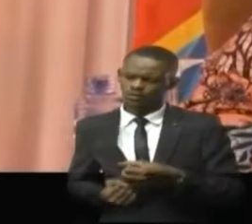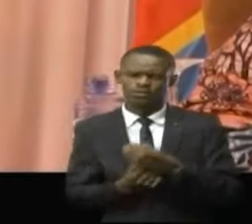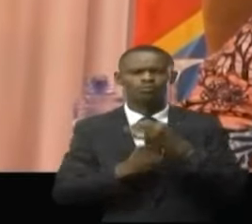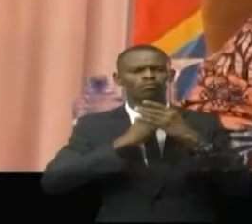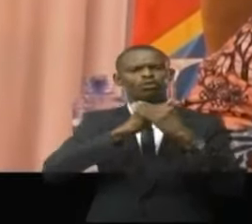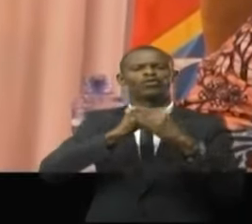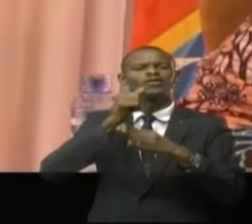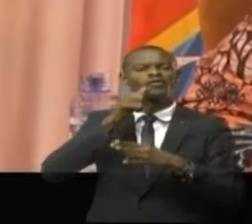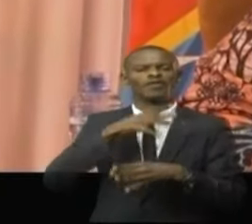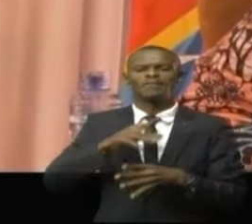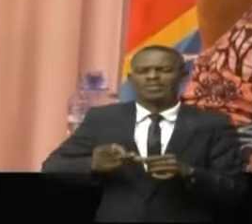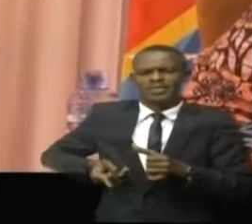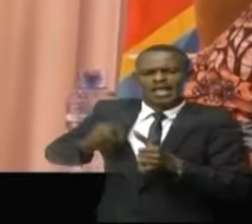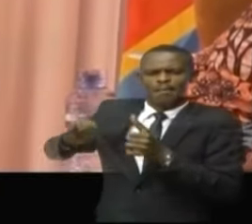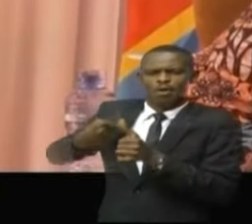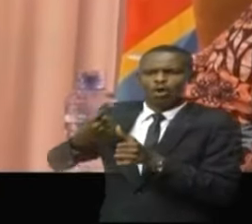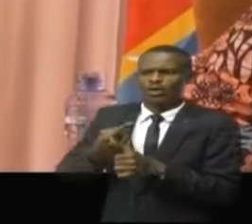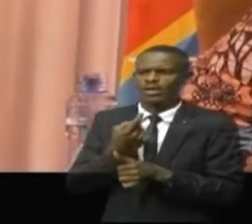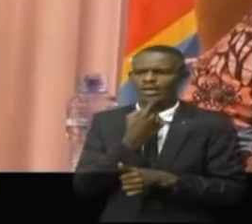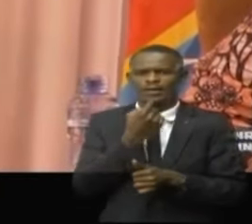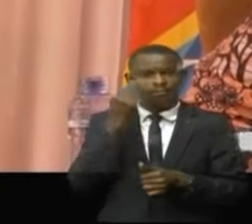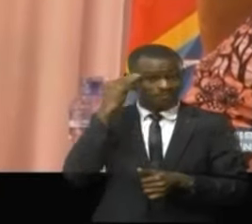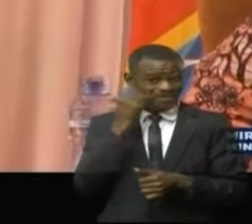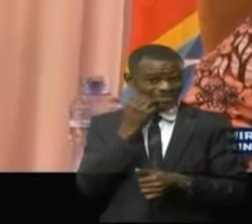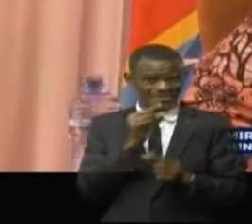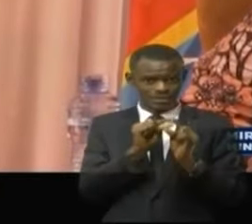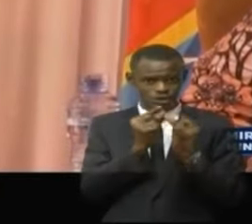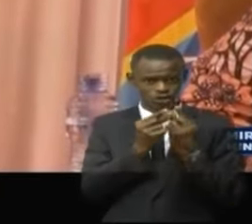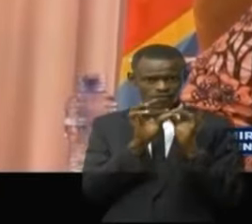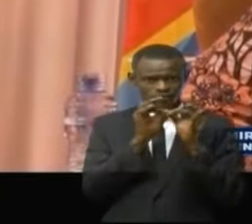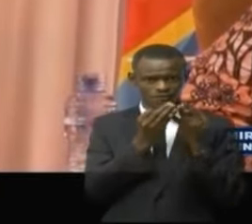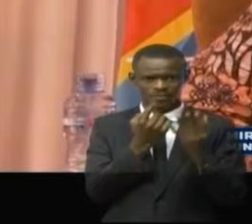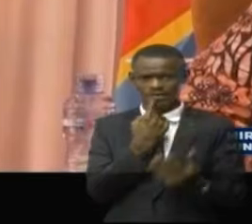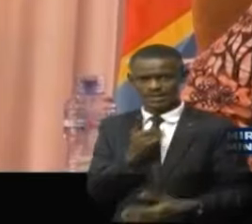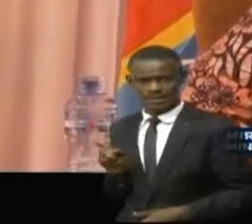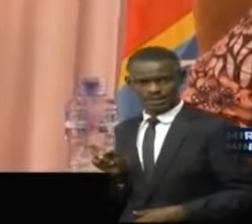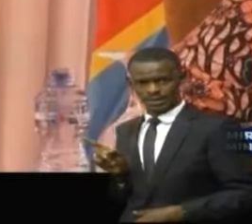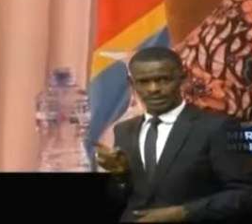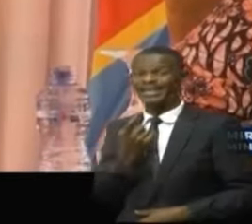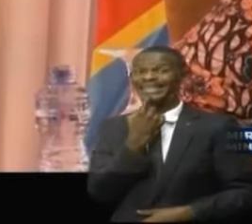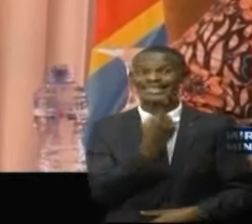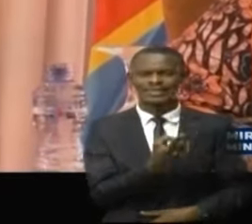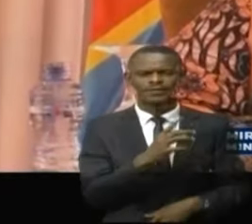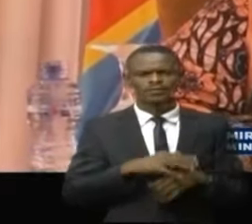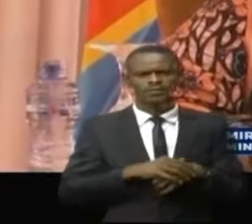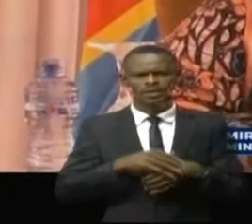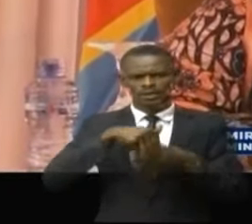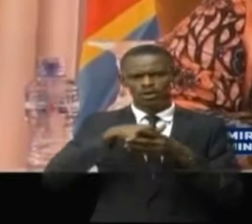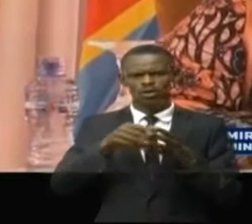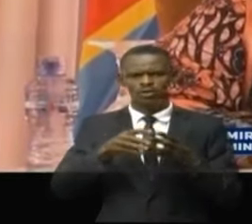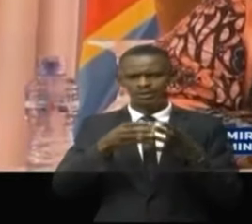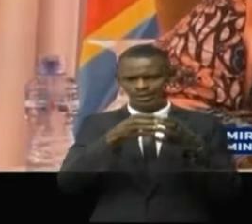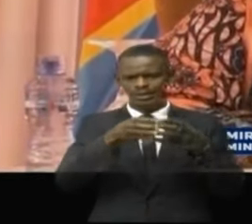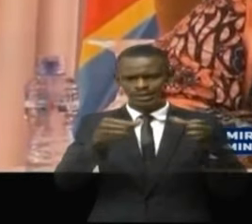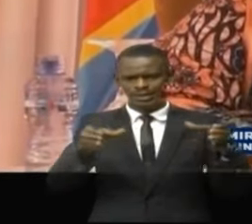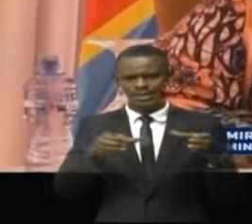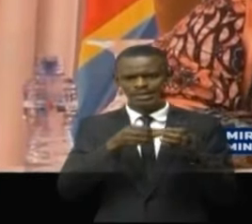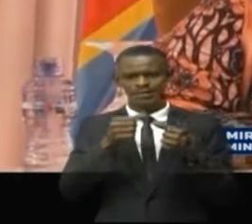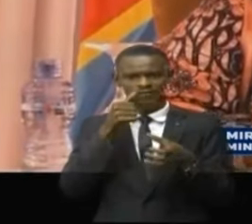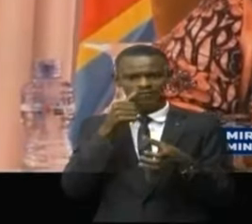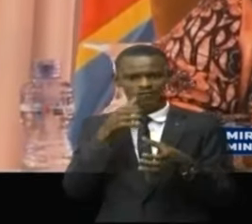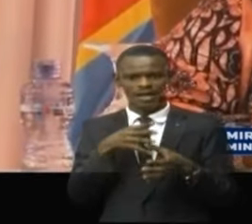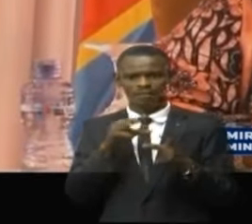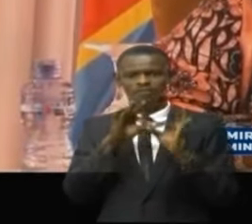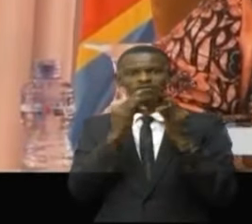cadre post-conflit, la résolution 1325 a été d'une grande